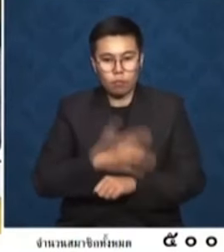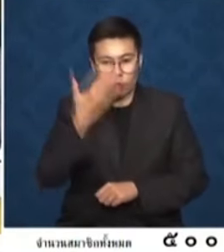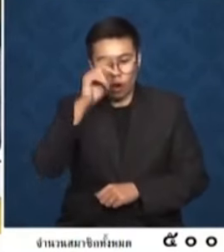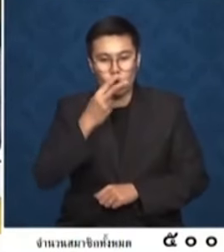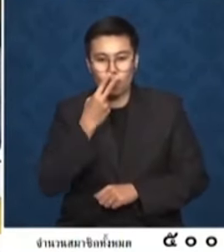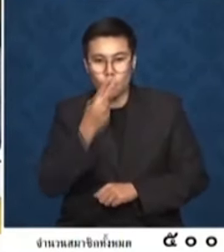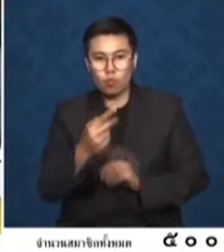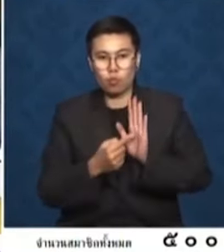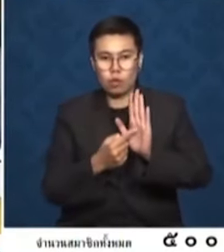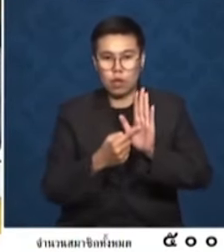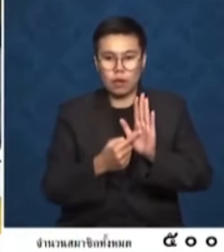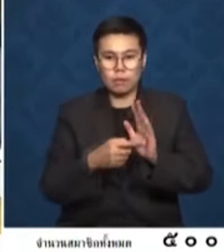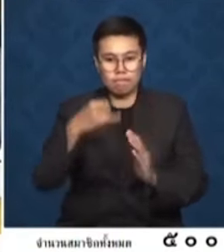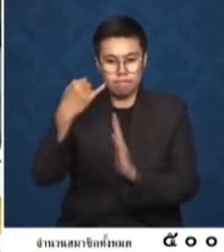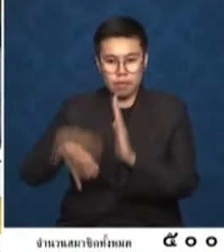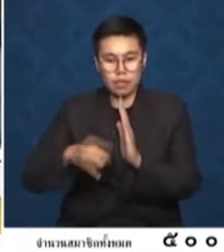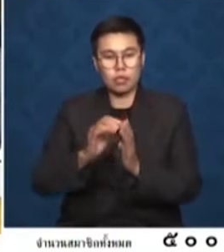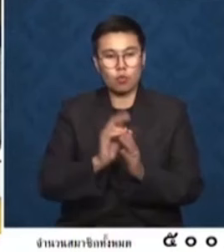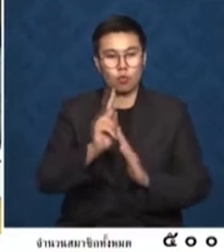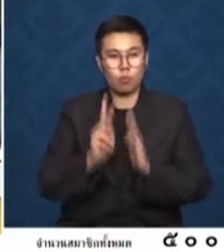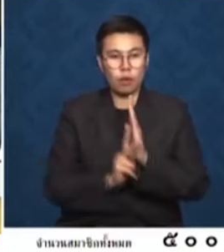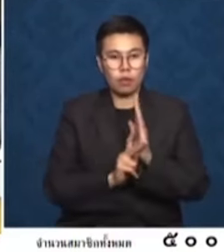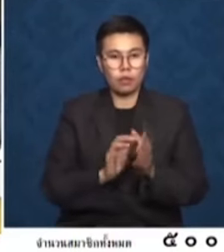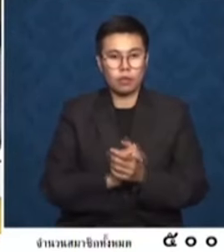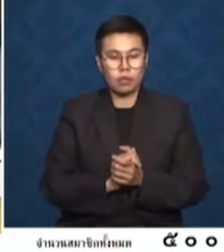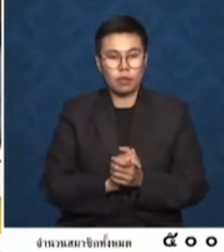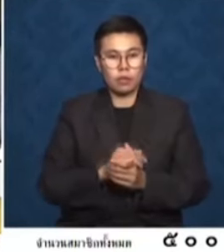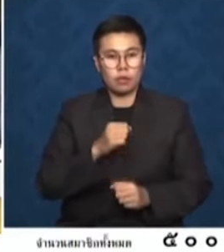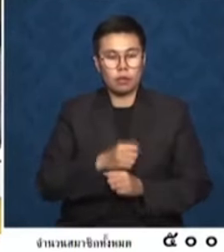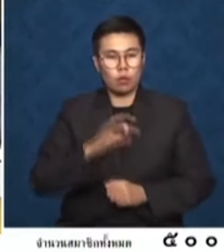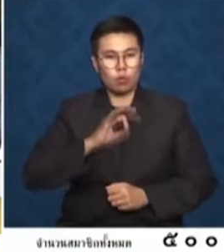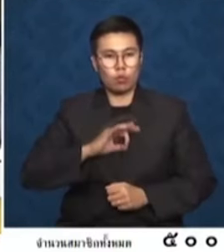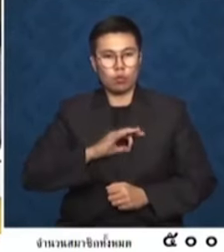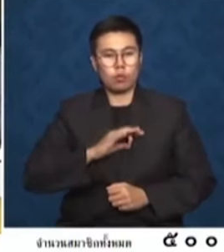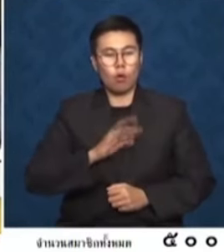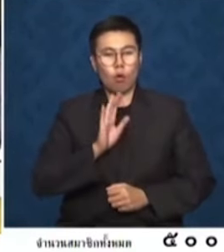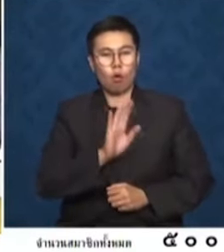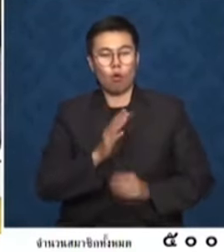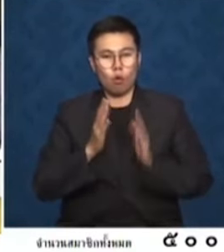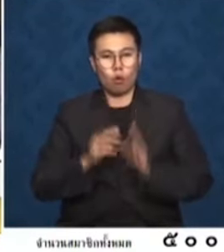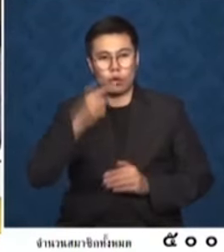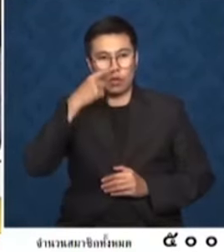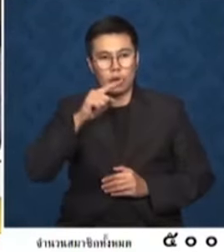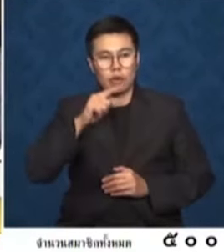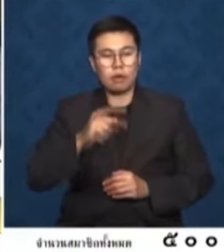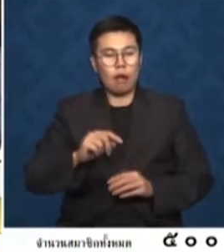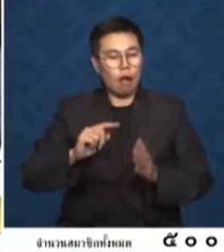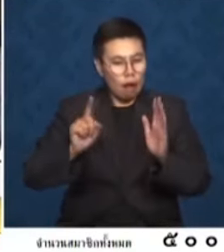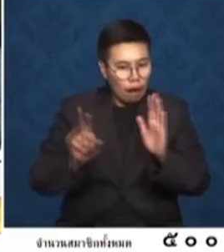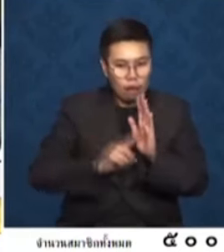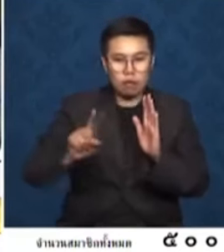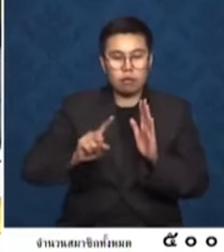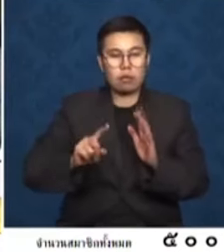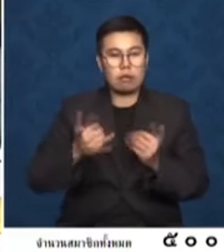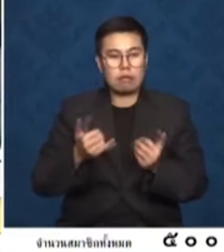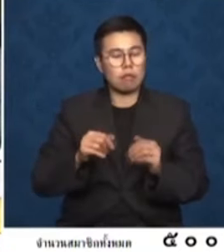อย่างเพราะนี่ไม่ใช่การกระทำที่ขัดต่อความรู้สึกของคนไทยส่วนใหญ่ของประเทศเป็นครั้งแรกมีหลายครั้งนะครับแต่